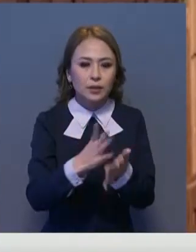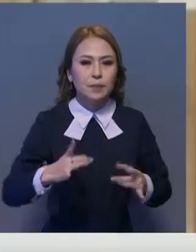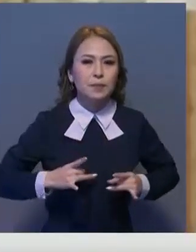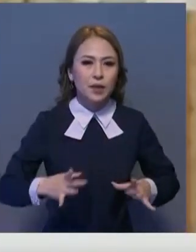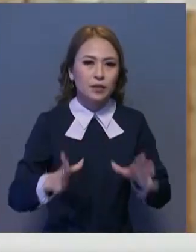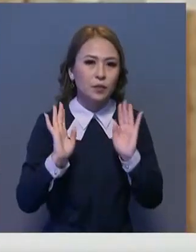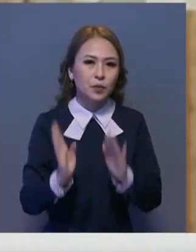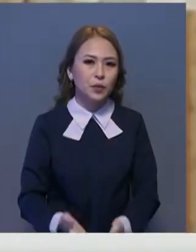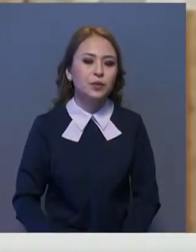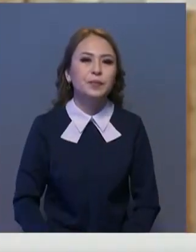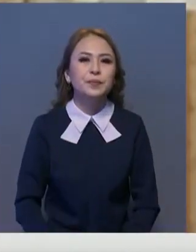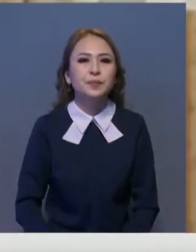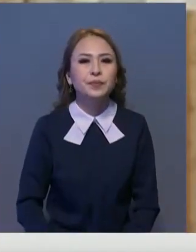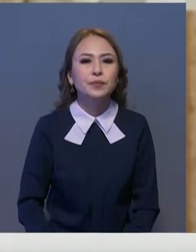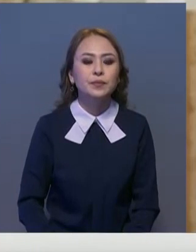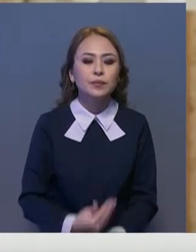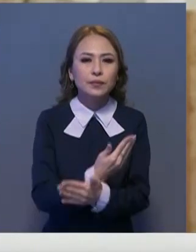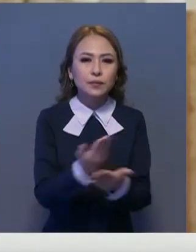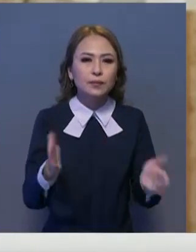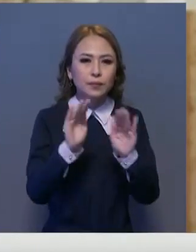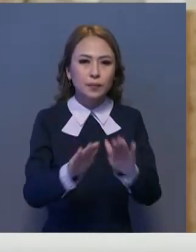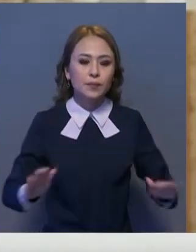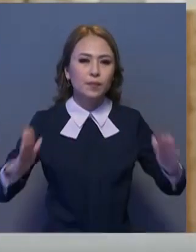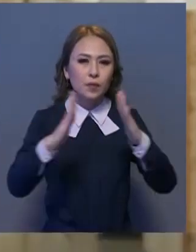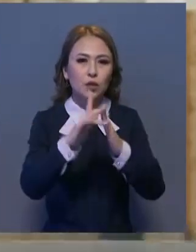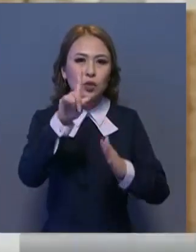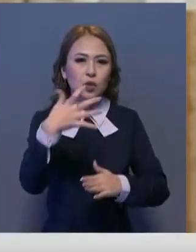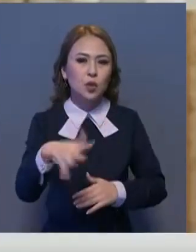отыр. Бұл балалар үйі 150 жыл